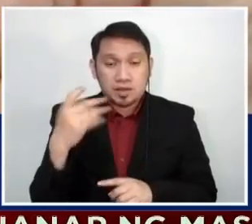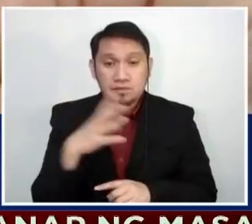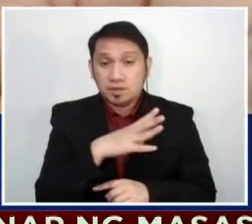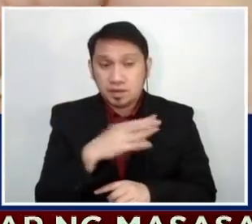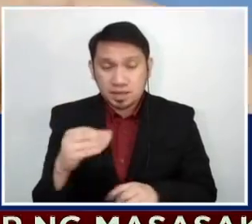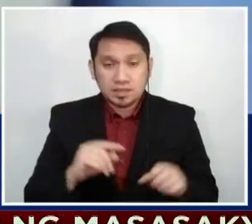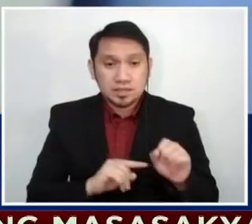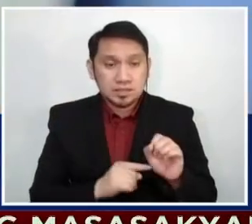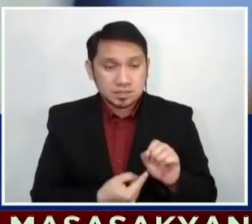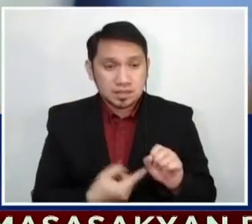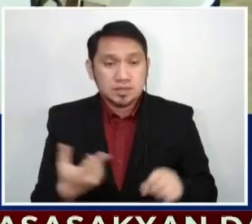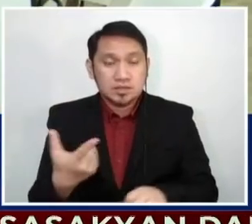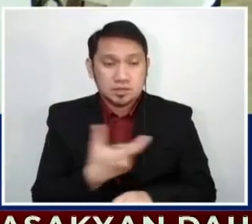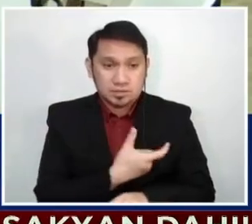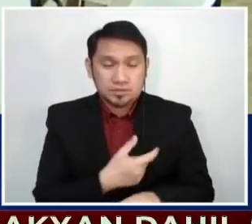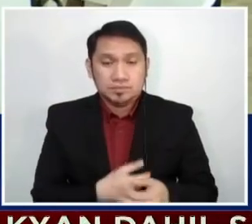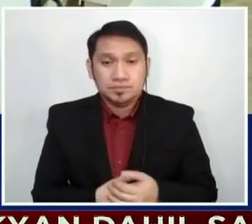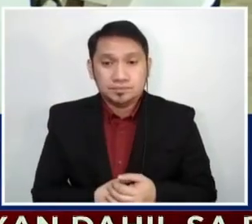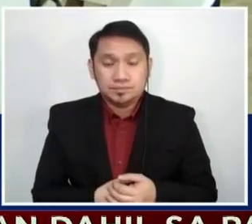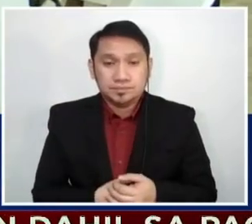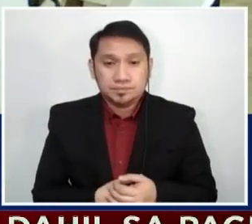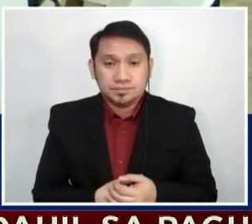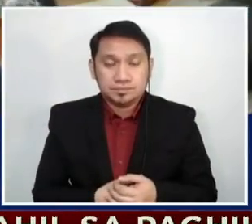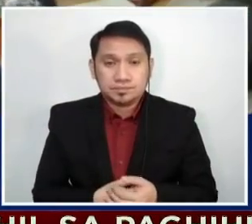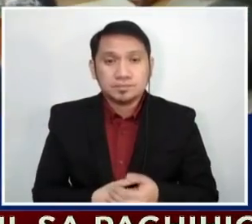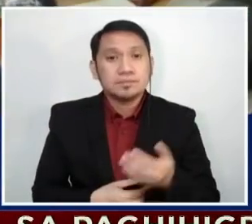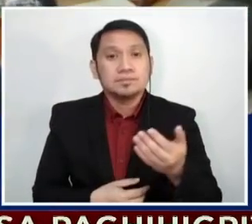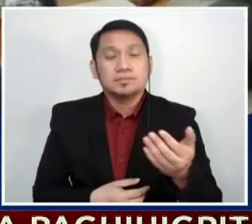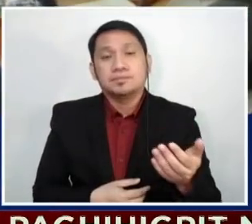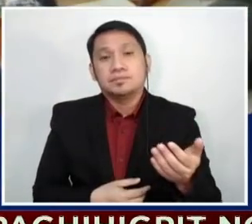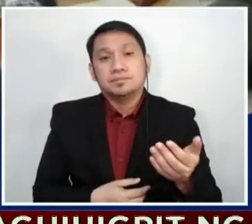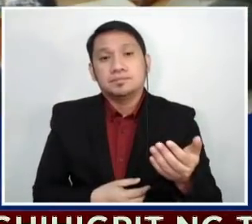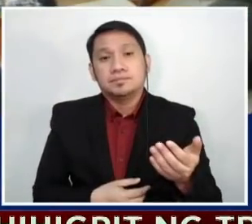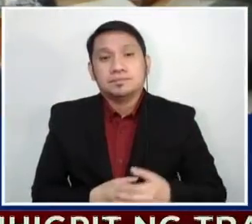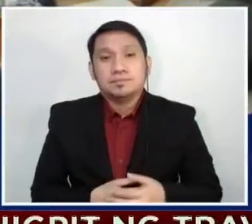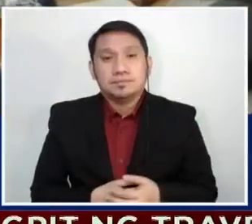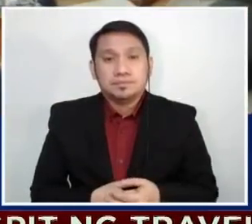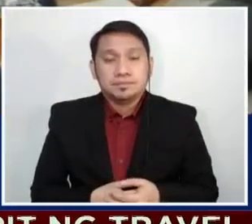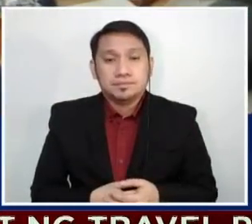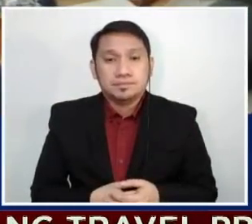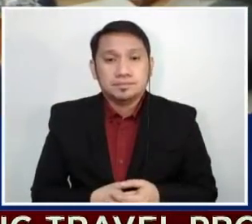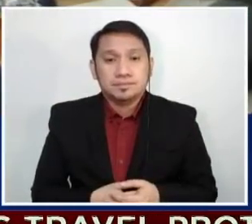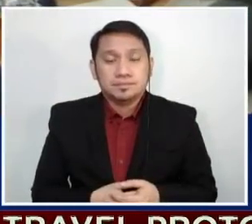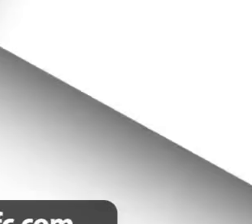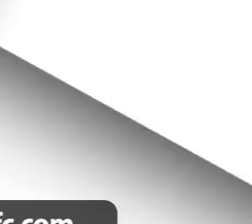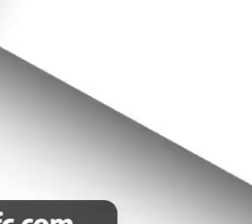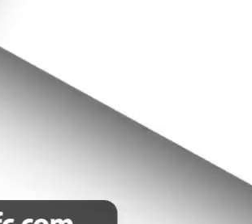ang pagbabakuna sa kanila. Vivian Gulia, ABS-CBN News.